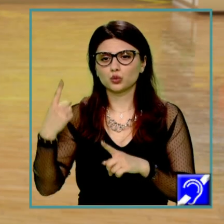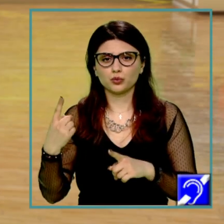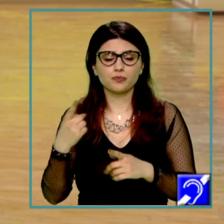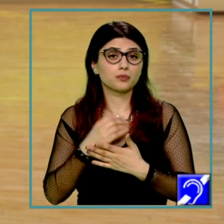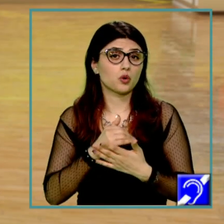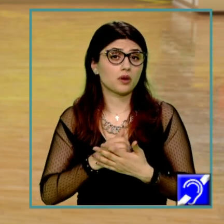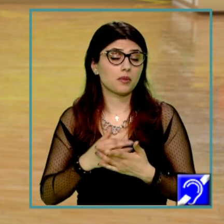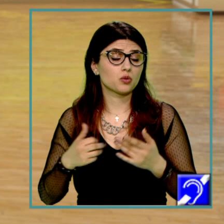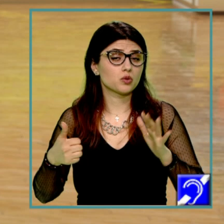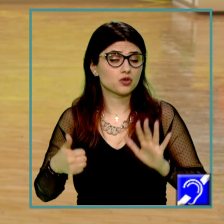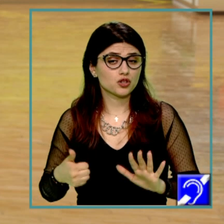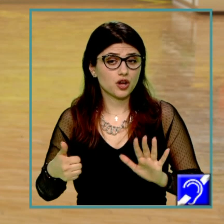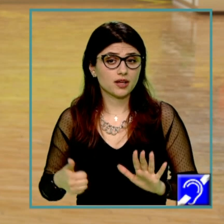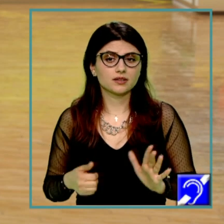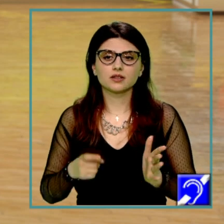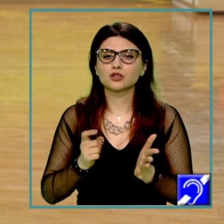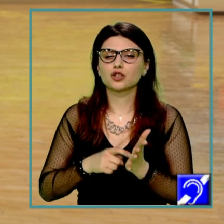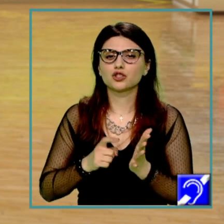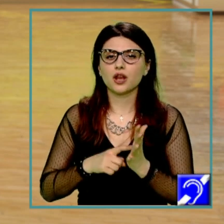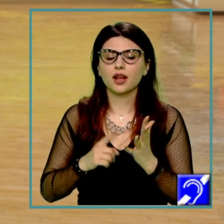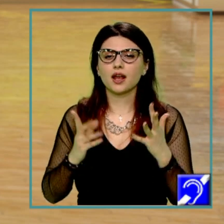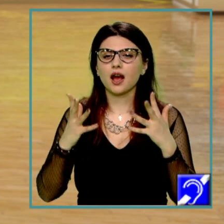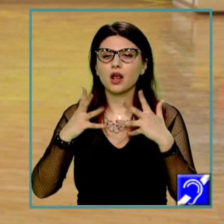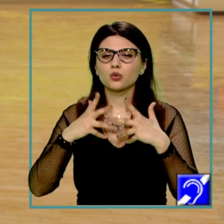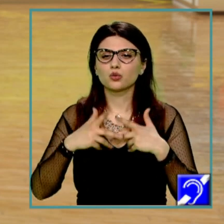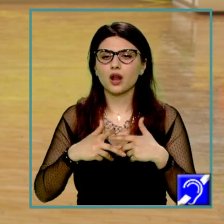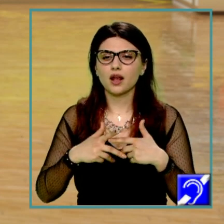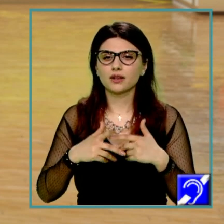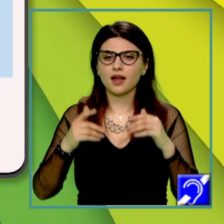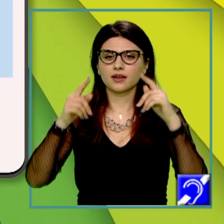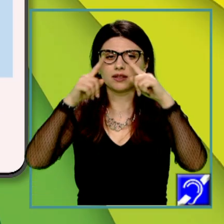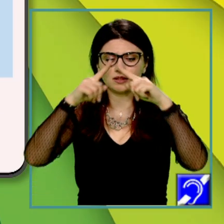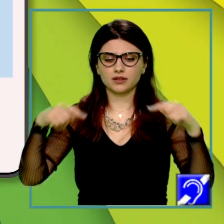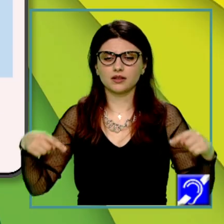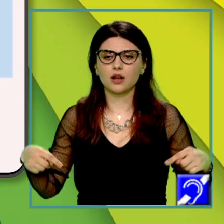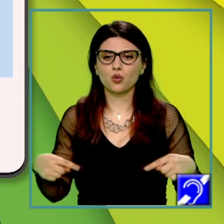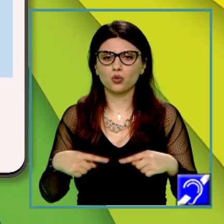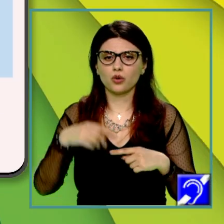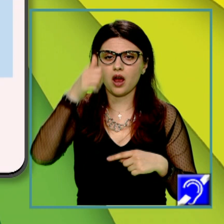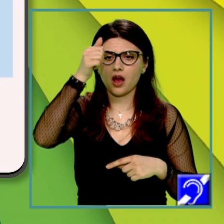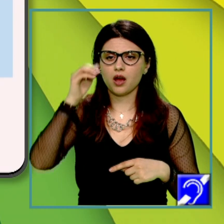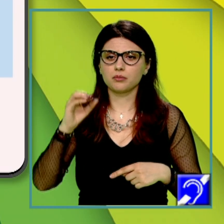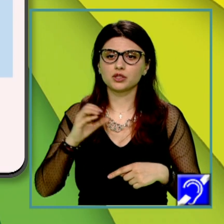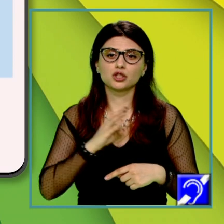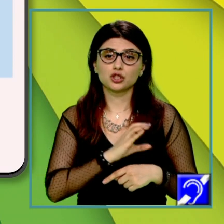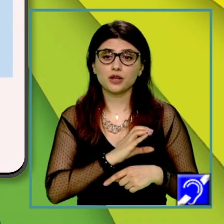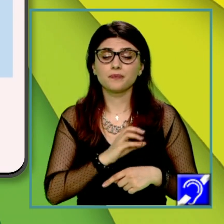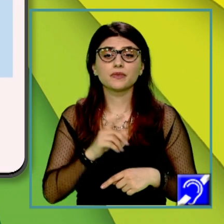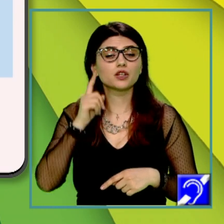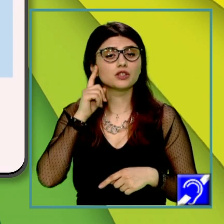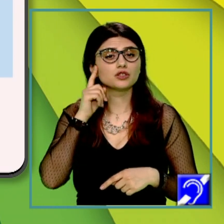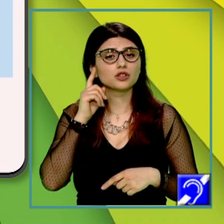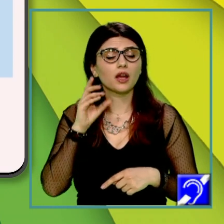problema șase se cere calcularea perimetrului triunghiului echilateral a b c știind că